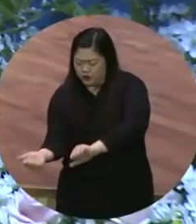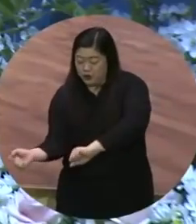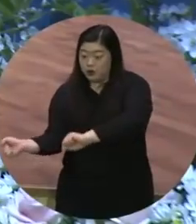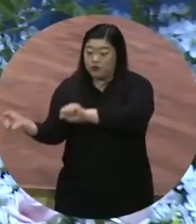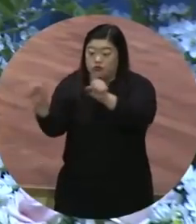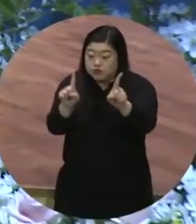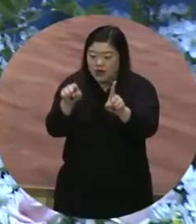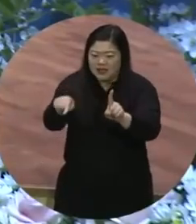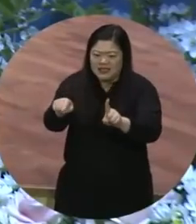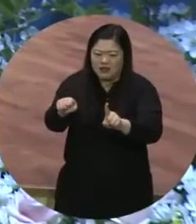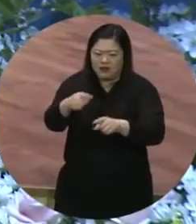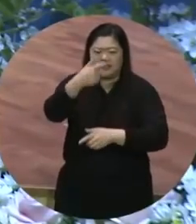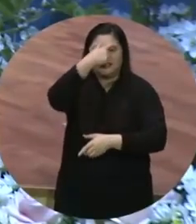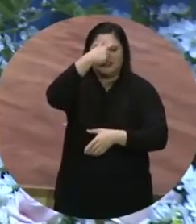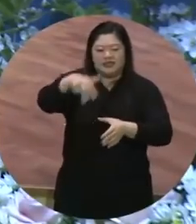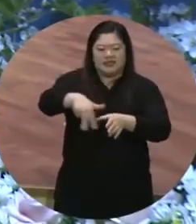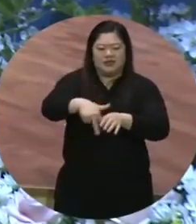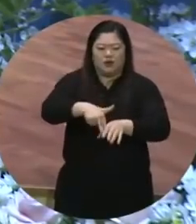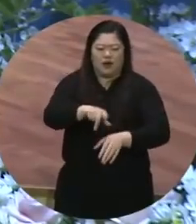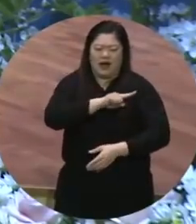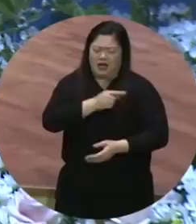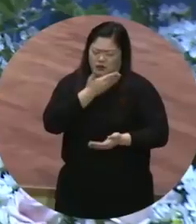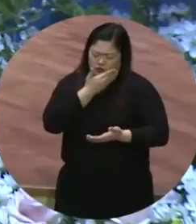핵심이다 그랬어요. 기독교의 핵심이다.